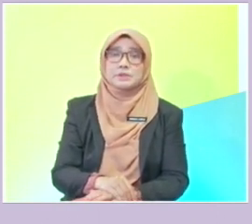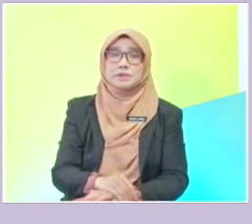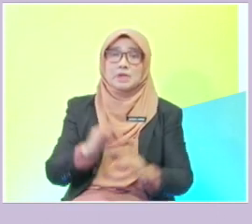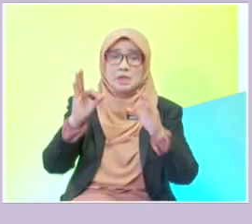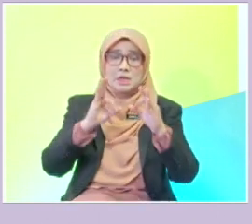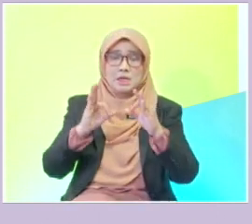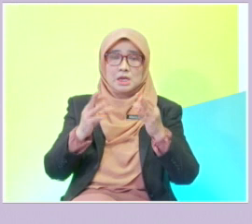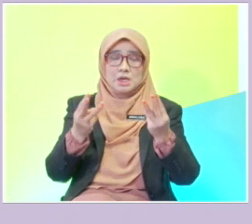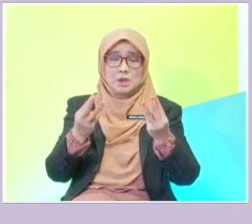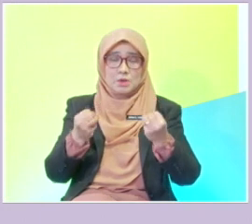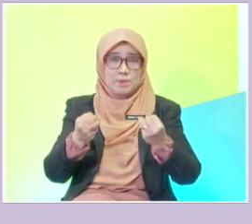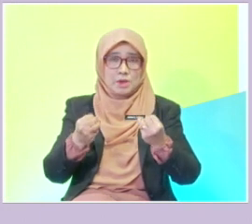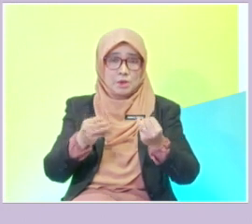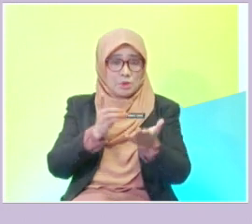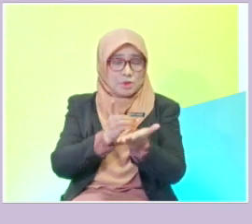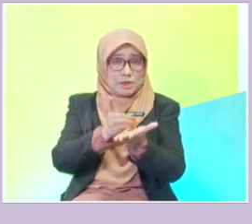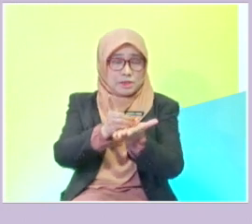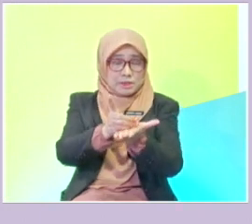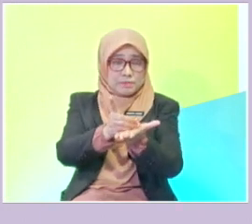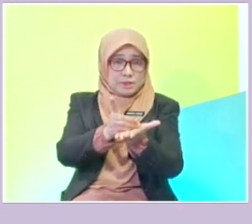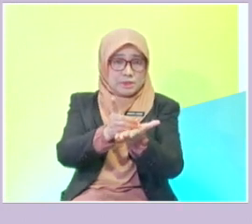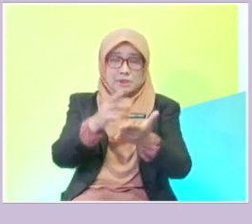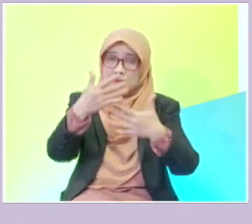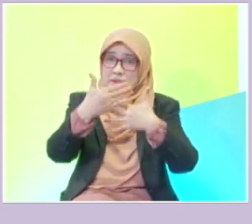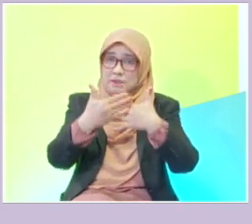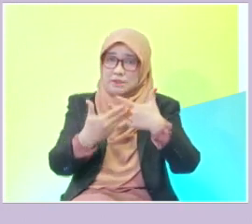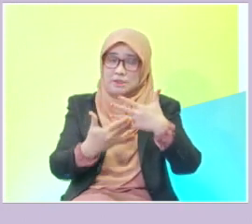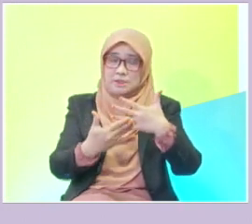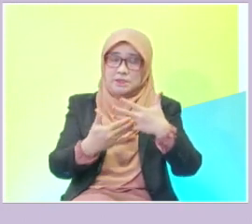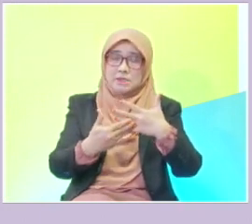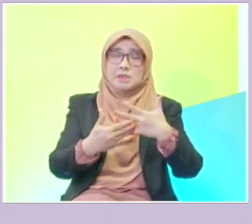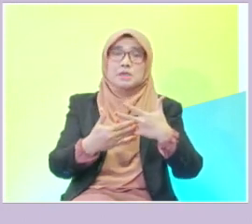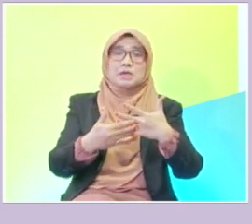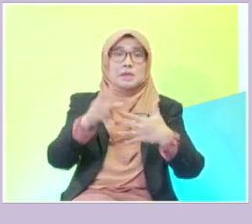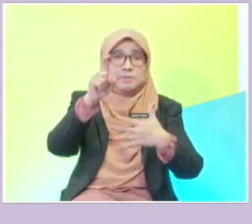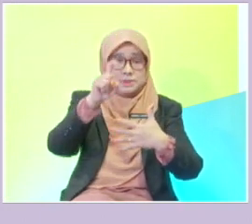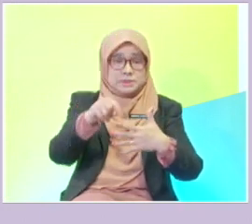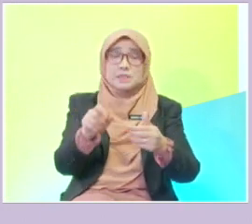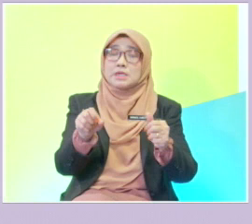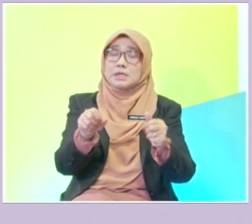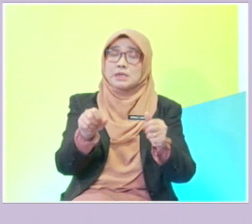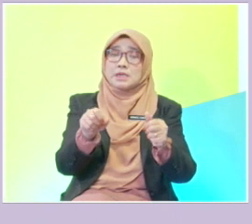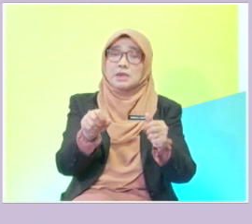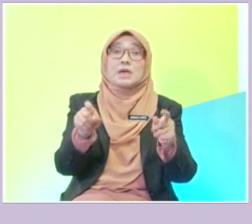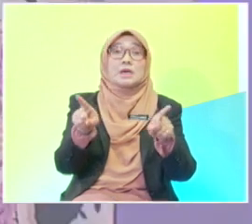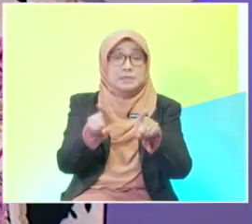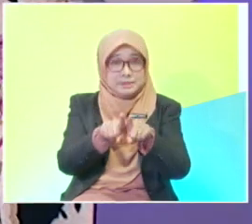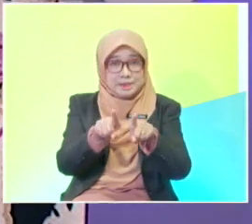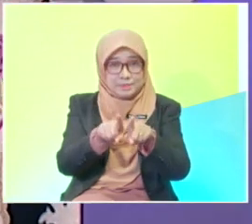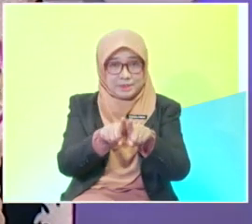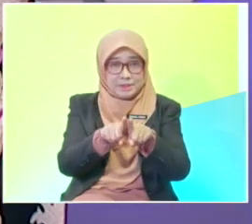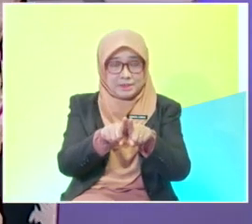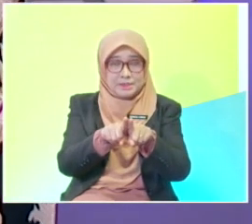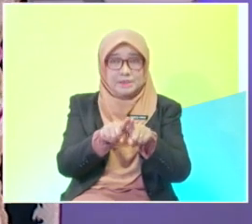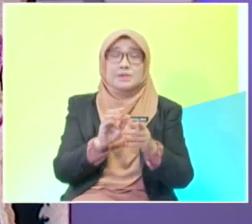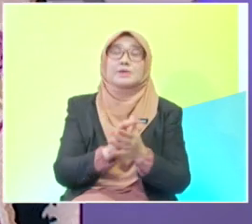nak menderma darah, doktor akan cek dulu, pastikan kumpulan darah yang sama supaya ia tidak